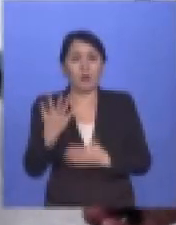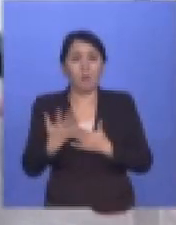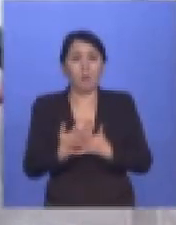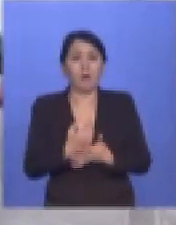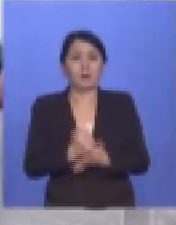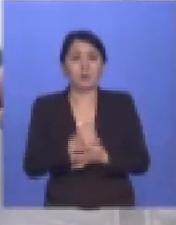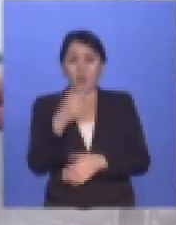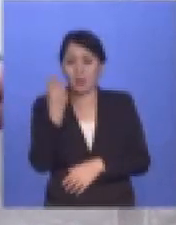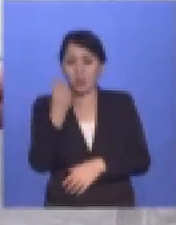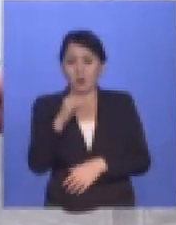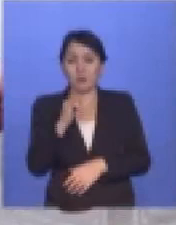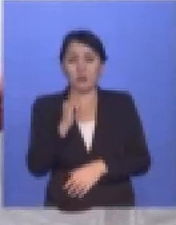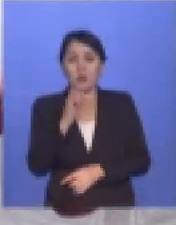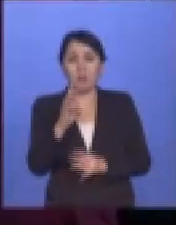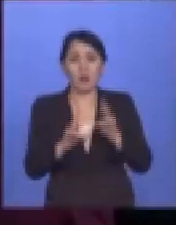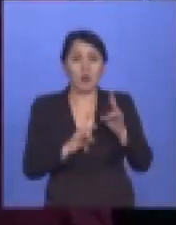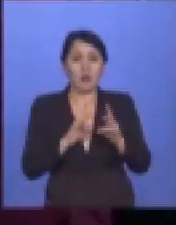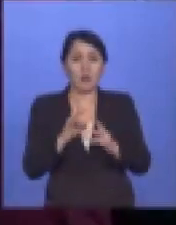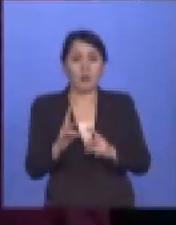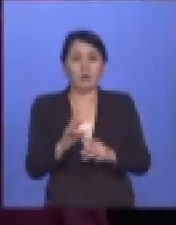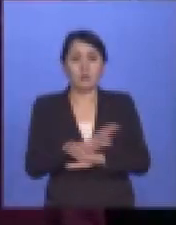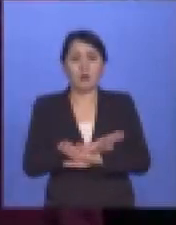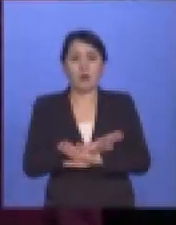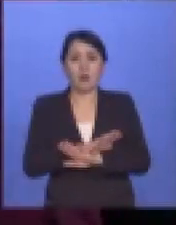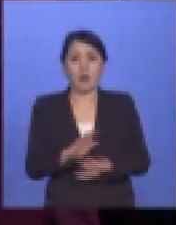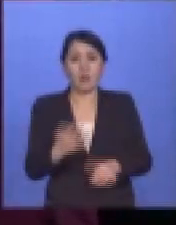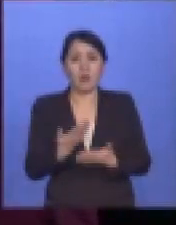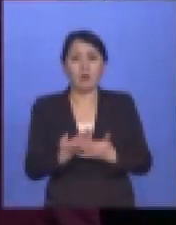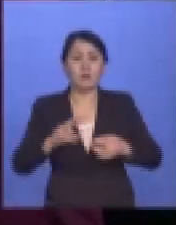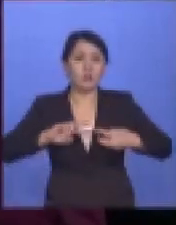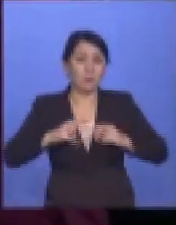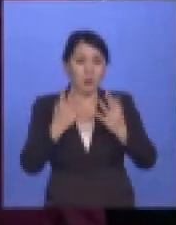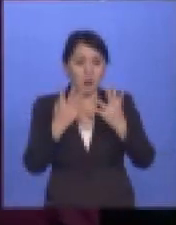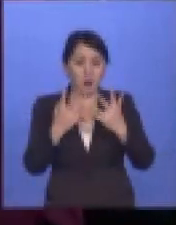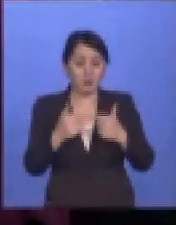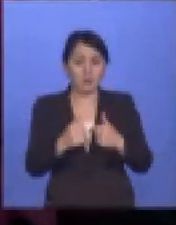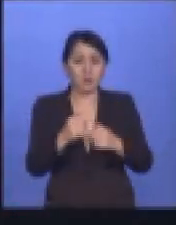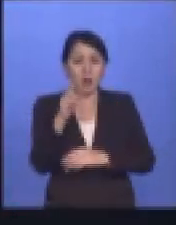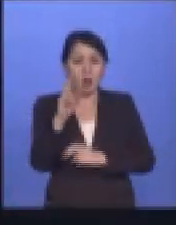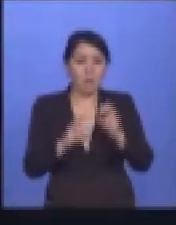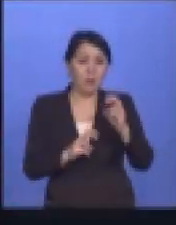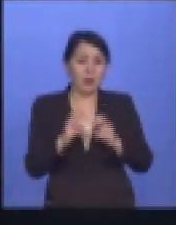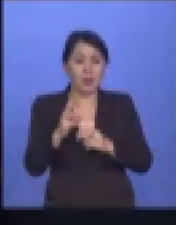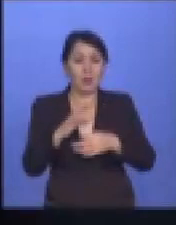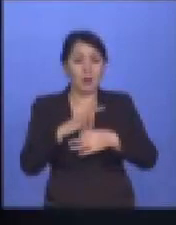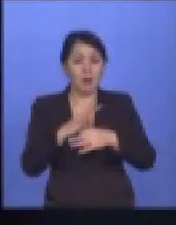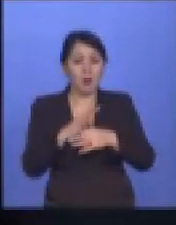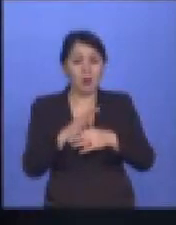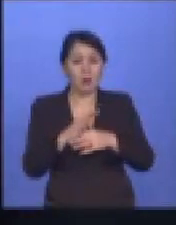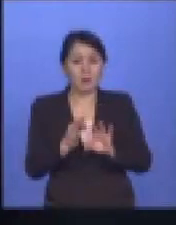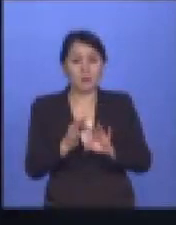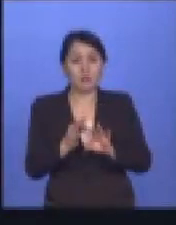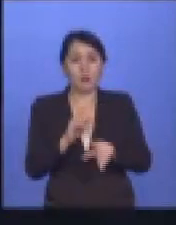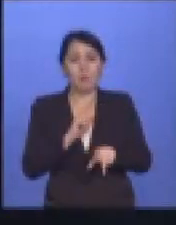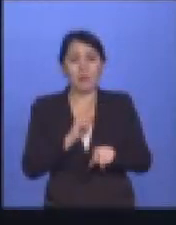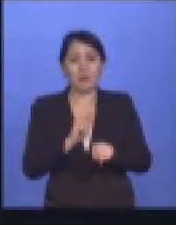екіншісі сапаның нашар болуына байланысты шикізаттан қағылды. Мәселені шешуге болады. Зауыттан арнайы келген зертхана меңгерушісі